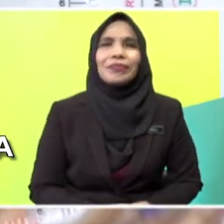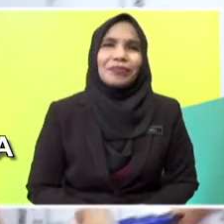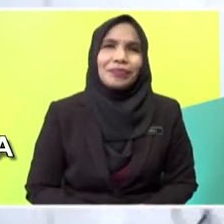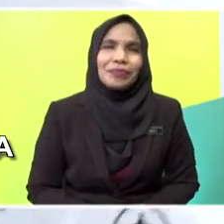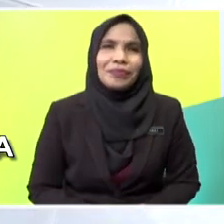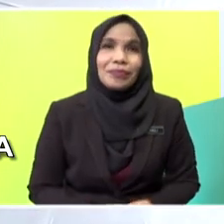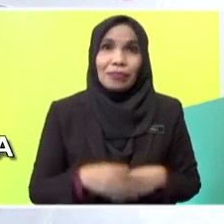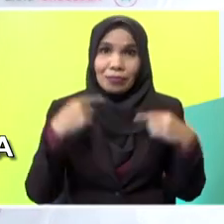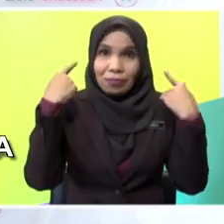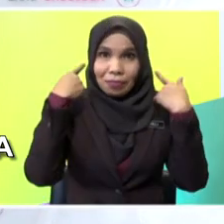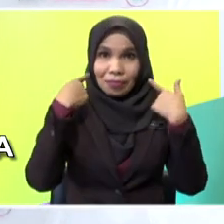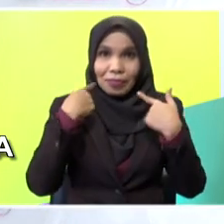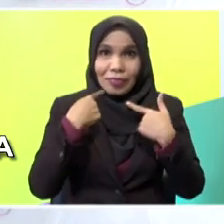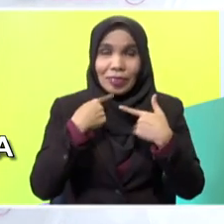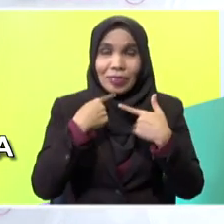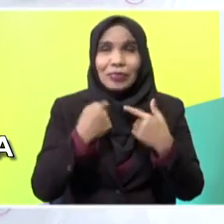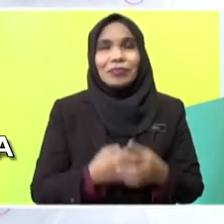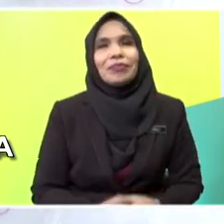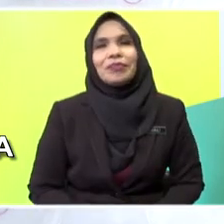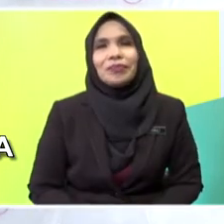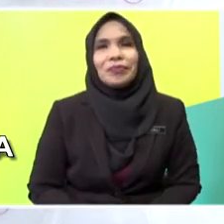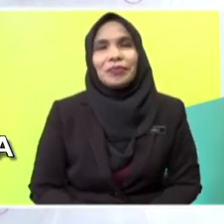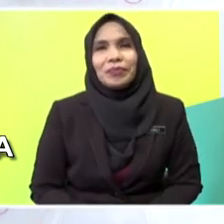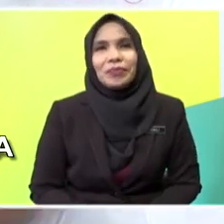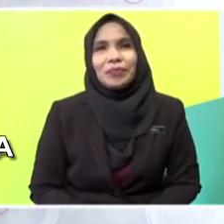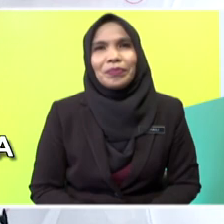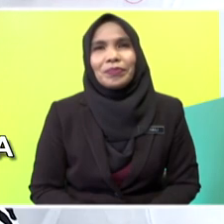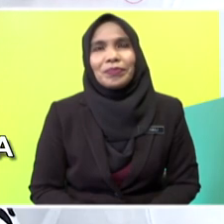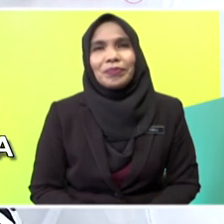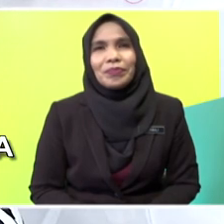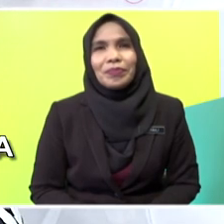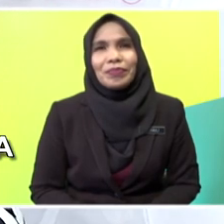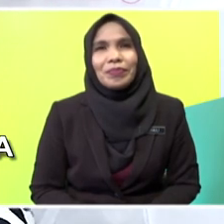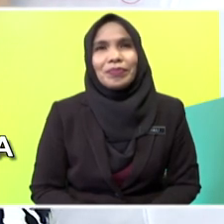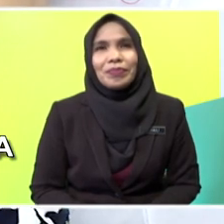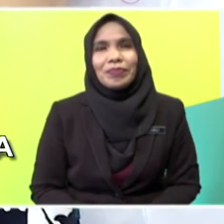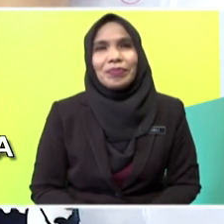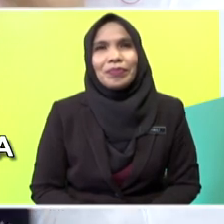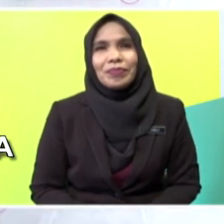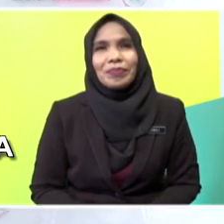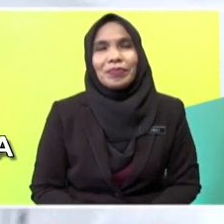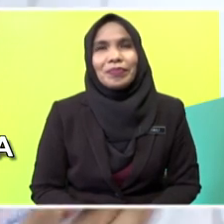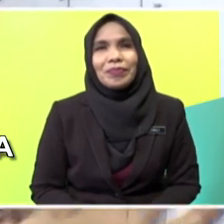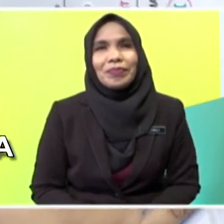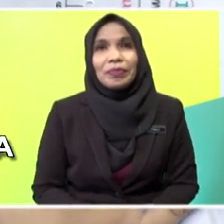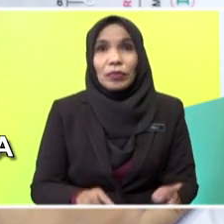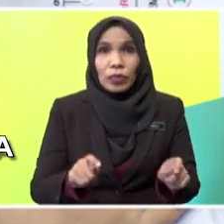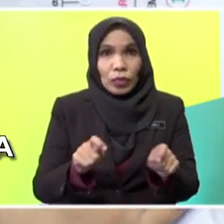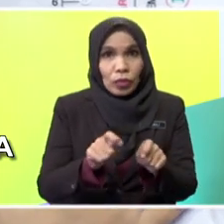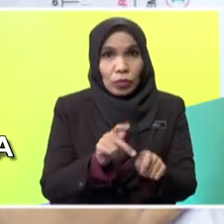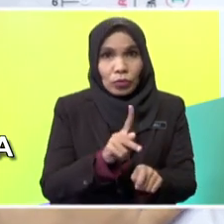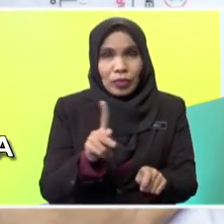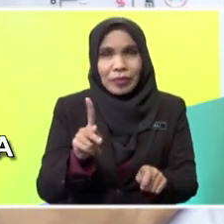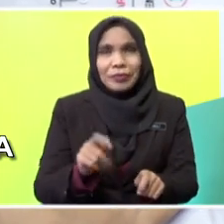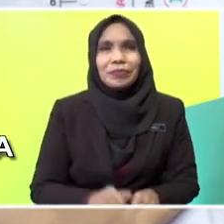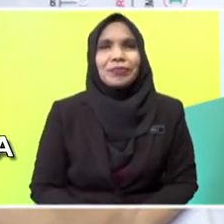tengok dulu. Macam apa juga leher dia cikgu? Tapi sebenarnya macam ni saja. Tarik, temukan sini. ni start daripada sini.